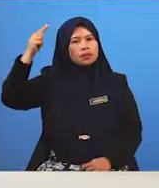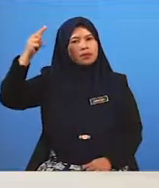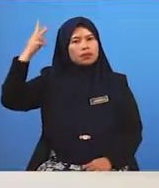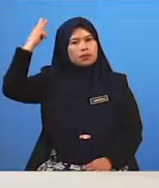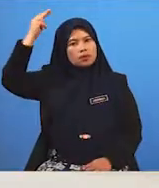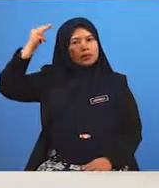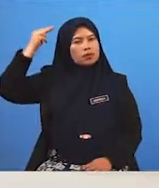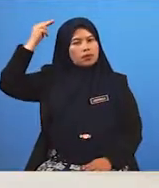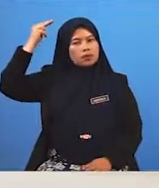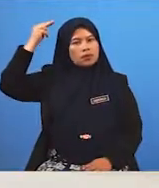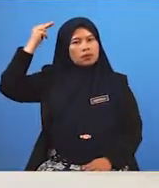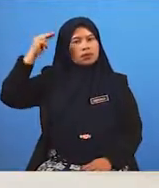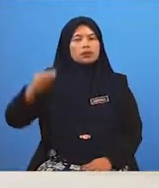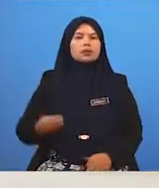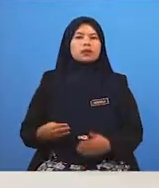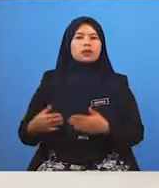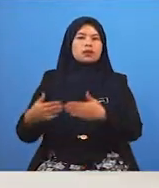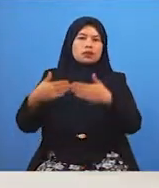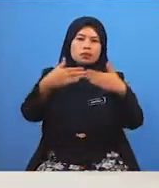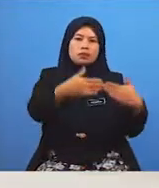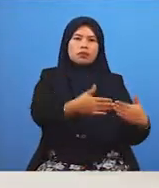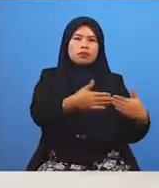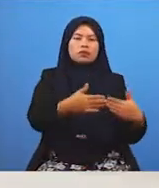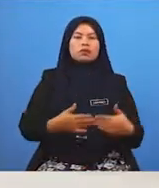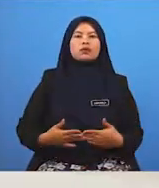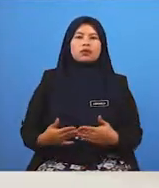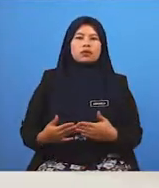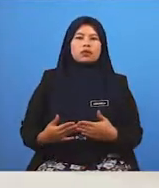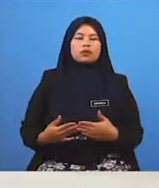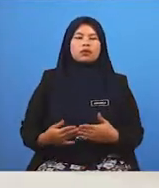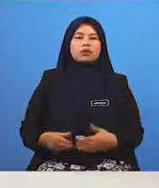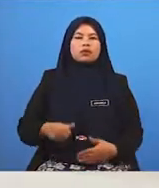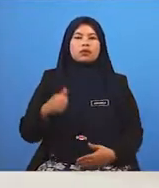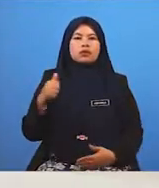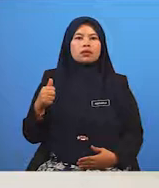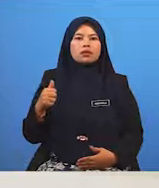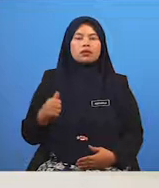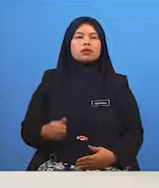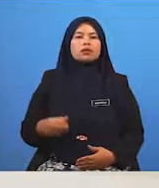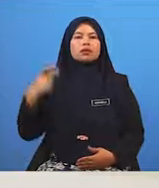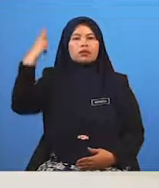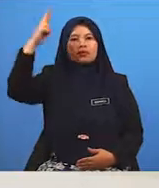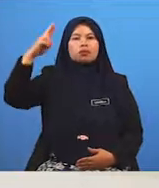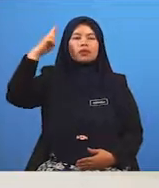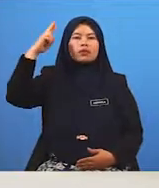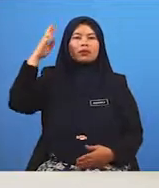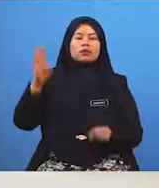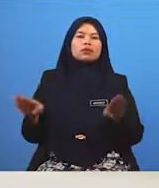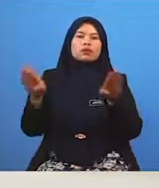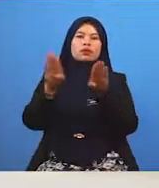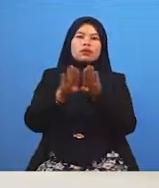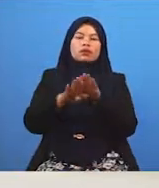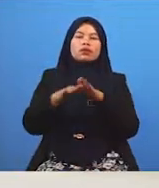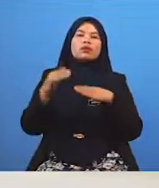kesinambungan rantaian perjuangan mereka dengan baginda sebagai utusan terakhir menyempurnakan akhlak